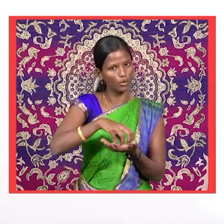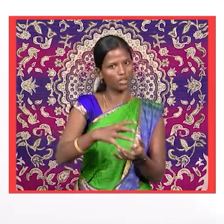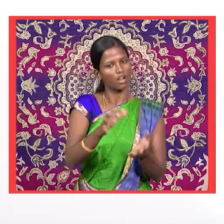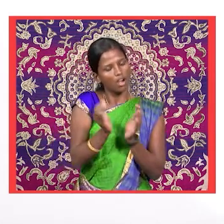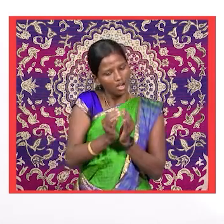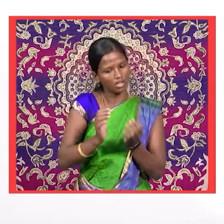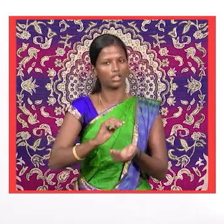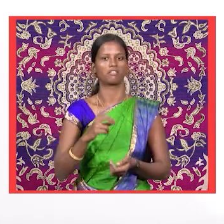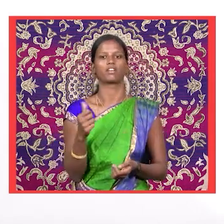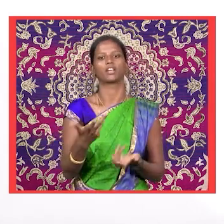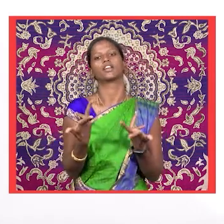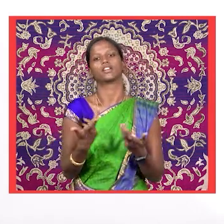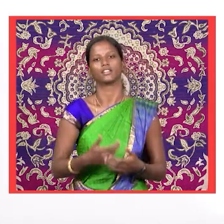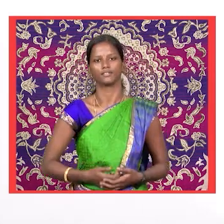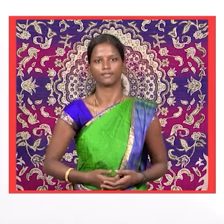அப்பொருளின் அடக்க விலை